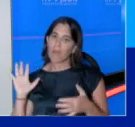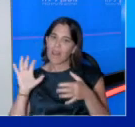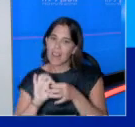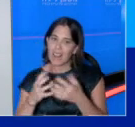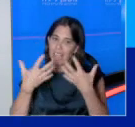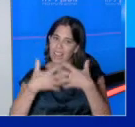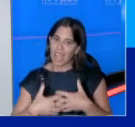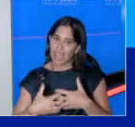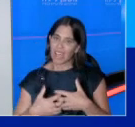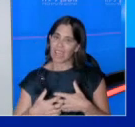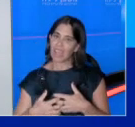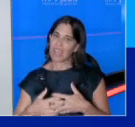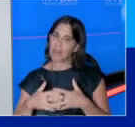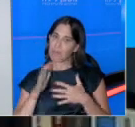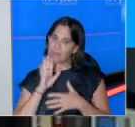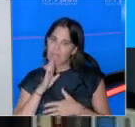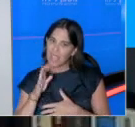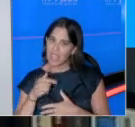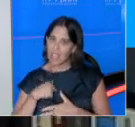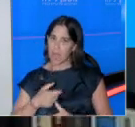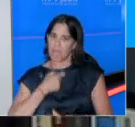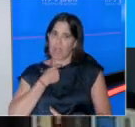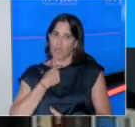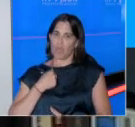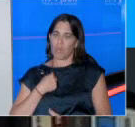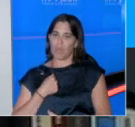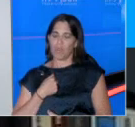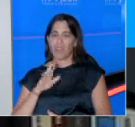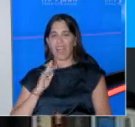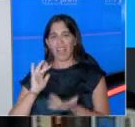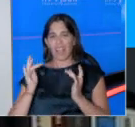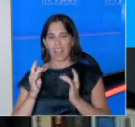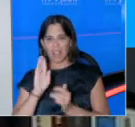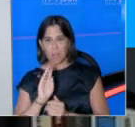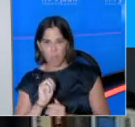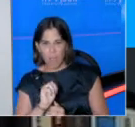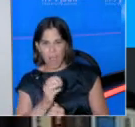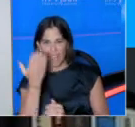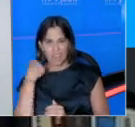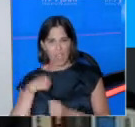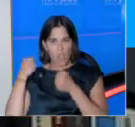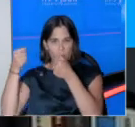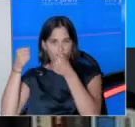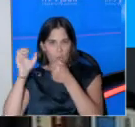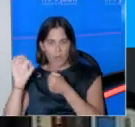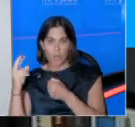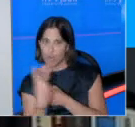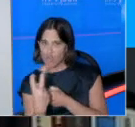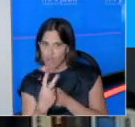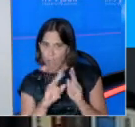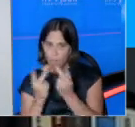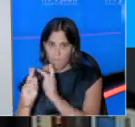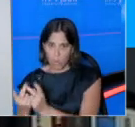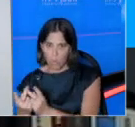בעיתות צרה, עיתות מצוקה, עיתות של מחאה, נגד מוברק, כי היו אלה אוהדים של, של שתי הקבוצות,